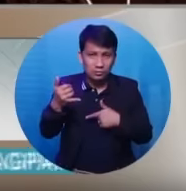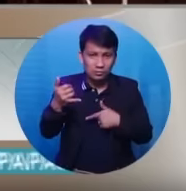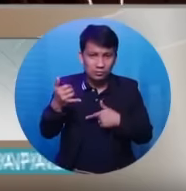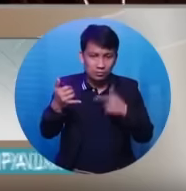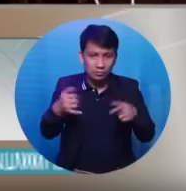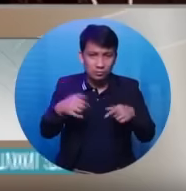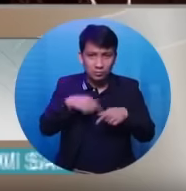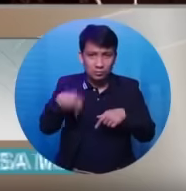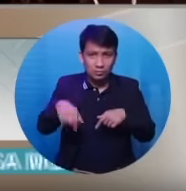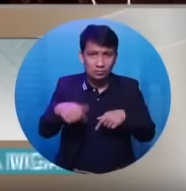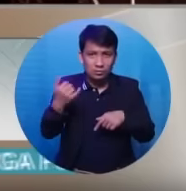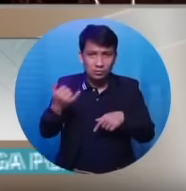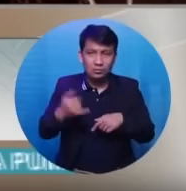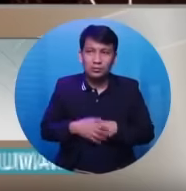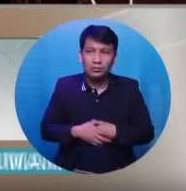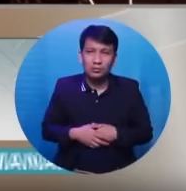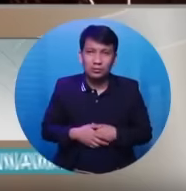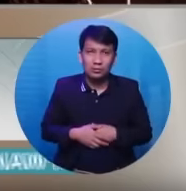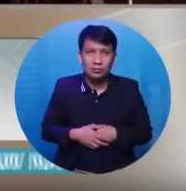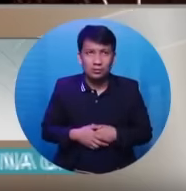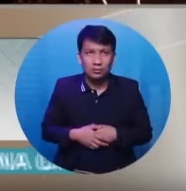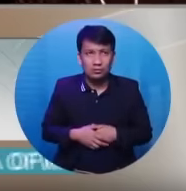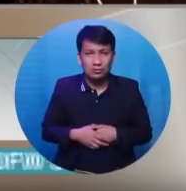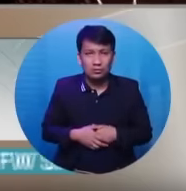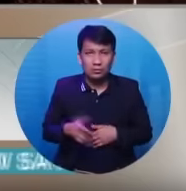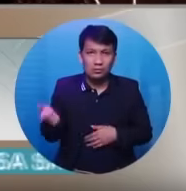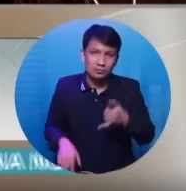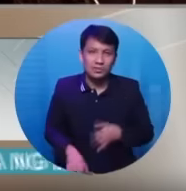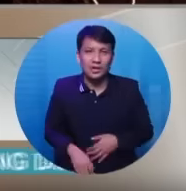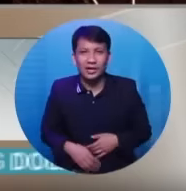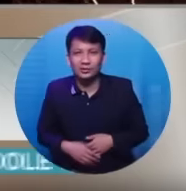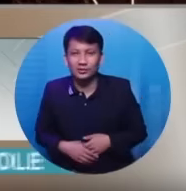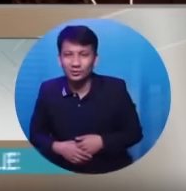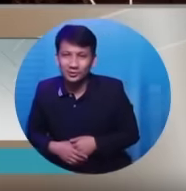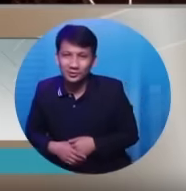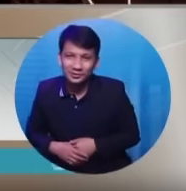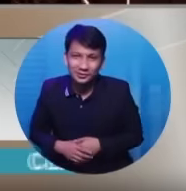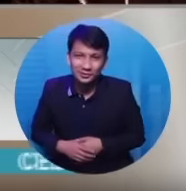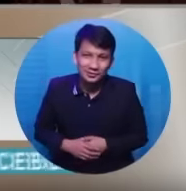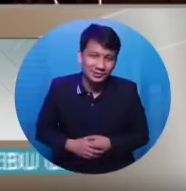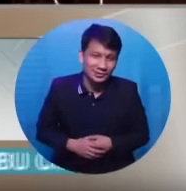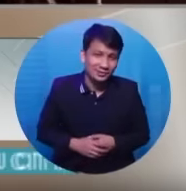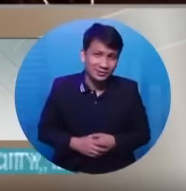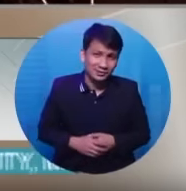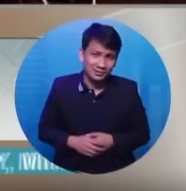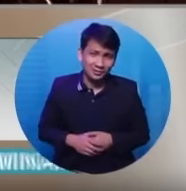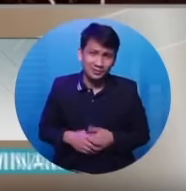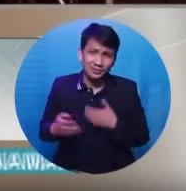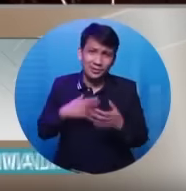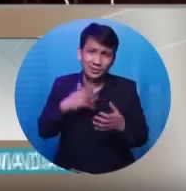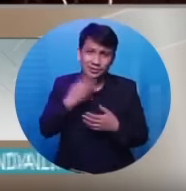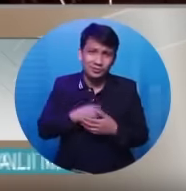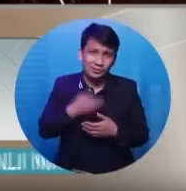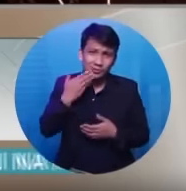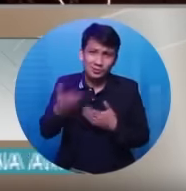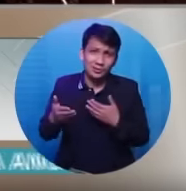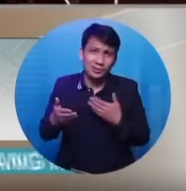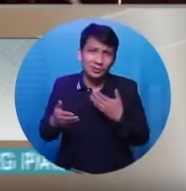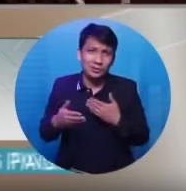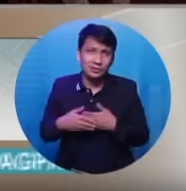na damay yung lugar niya. Dapat nga magpasalamat pa siya sa akin eh, di ba? Sir, wow. sino magpapasalamat sa isang taong